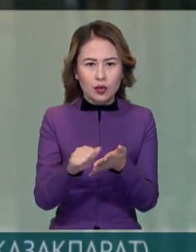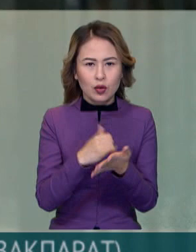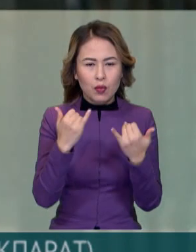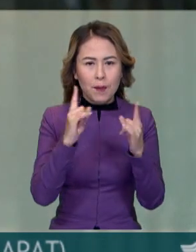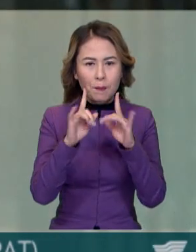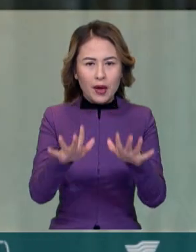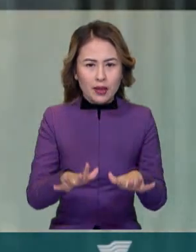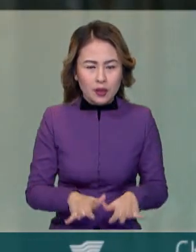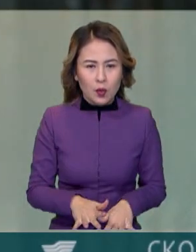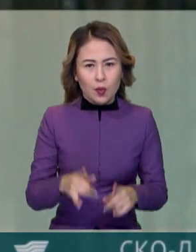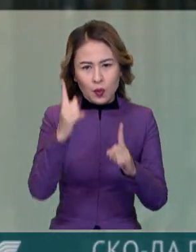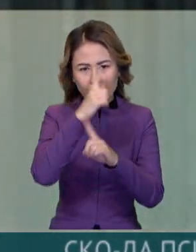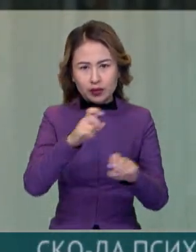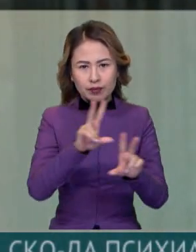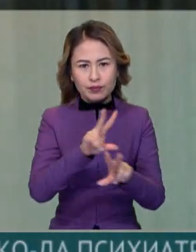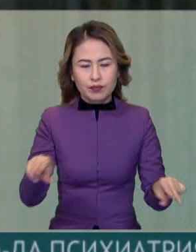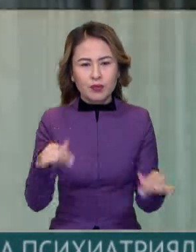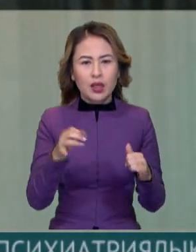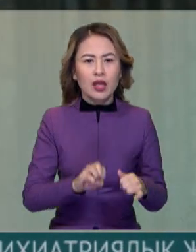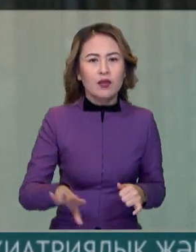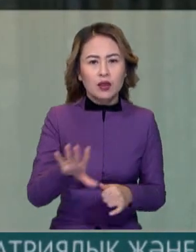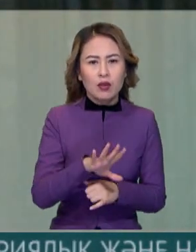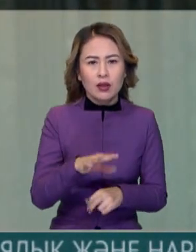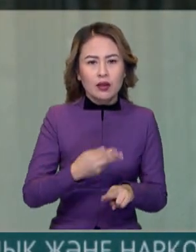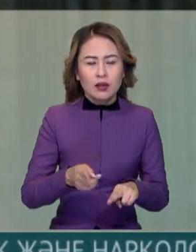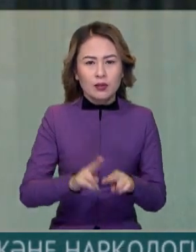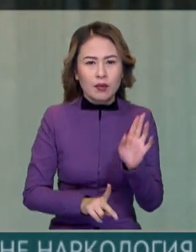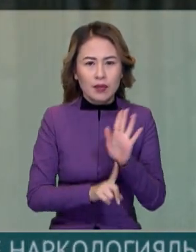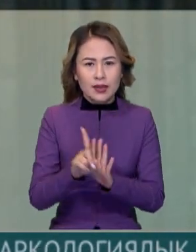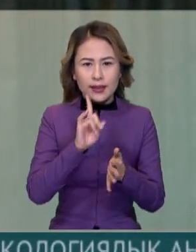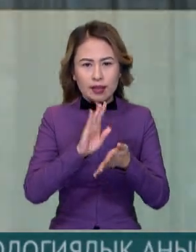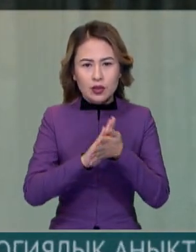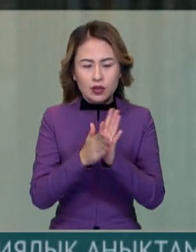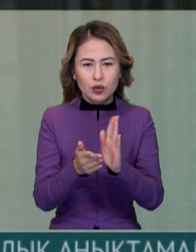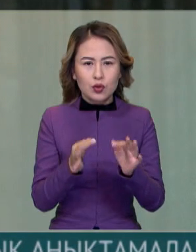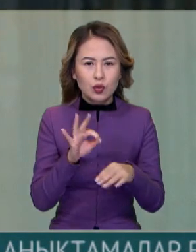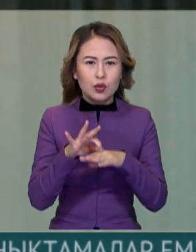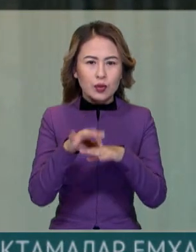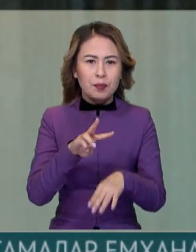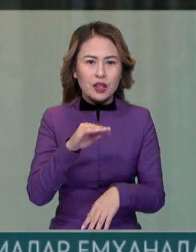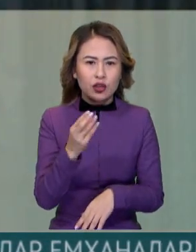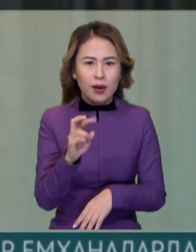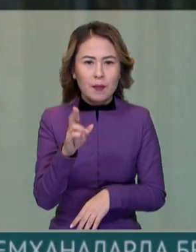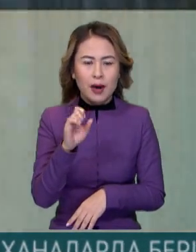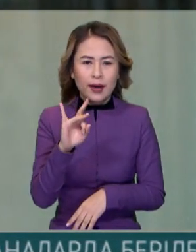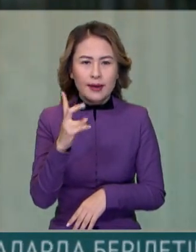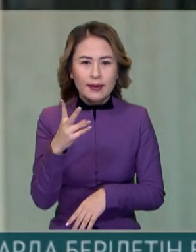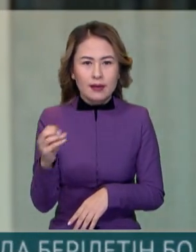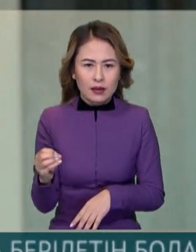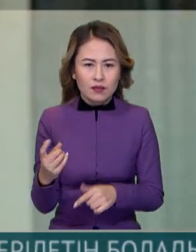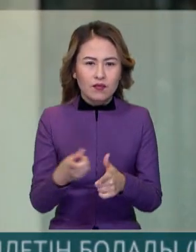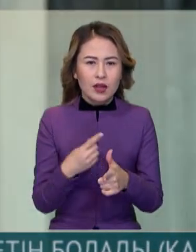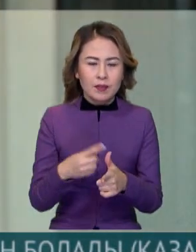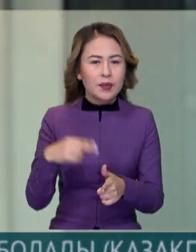бүгін парламентте баяндауға уәде етті. Бүгін Еуроодақ тарапынан басты келіссөз жүргізуші Мишель Барни.